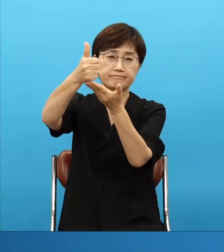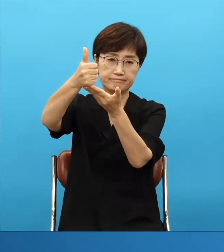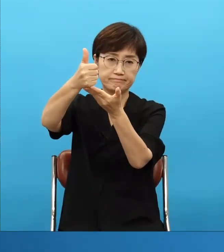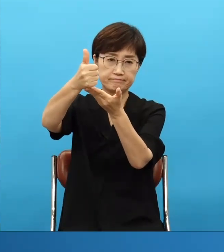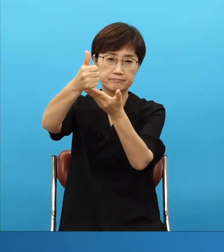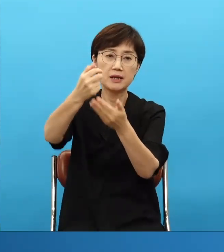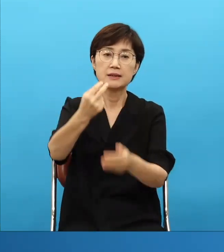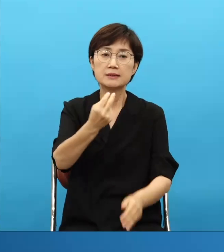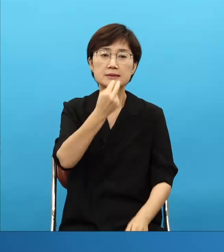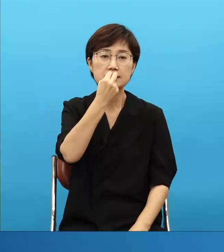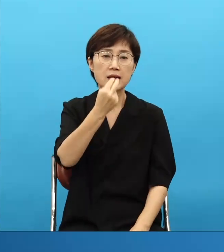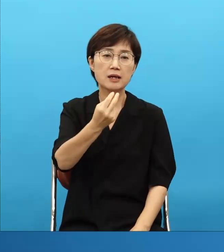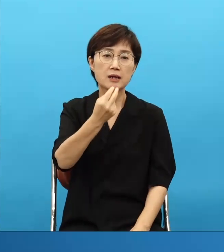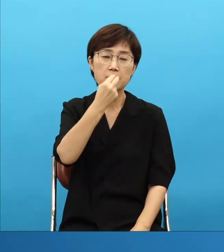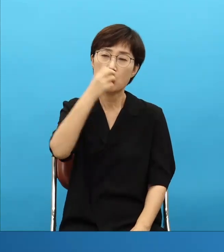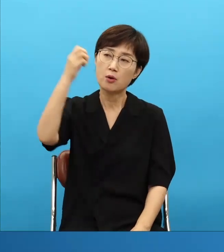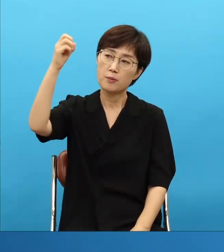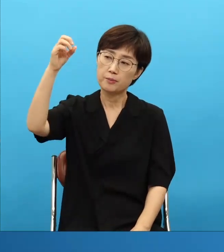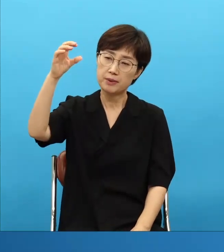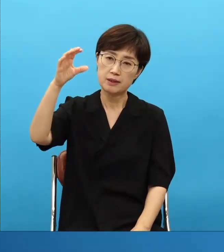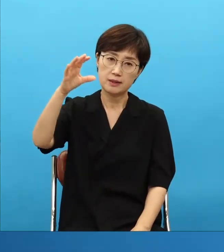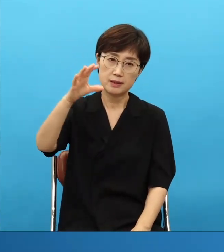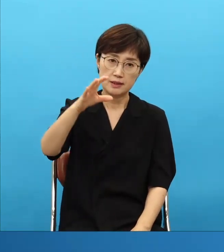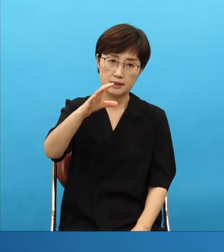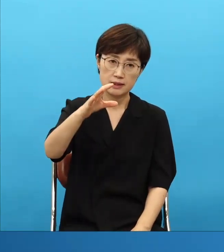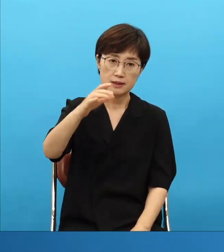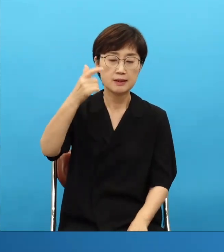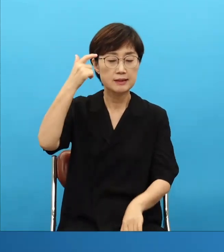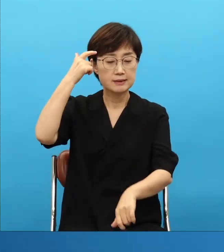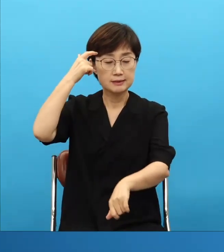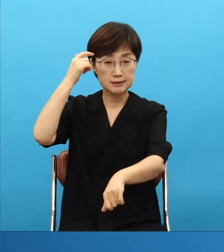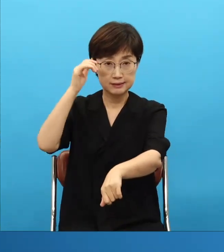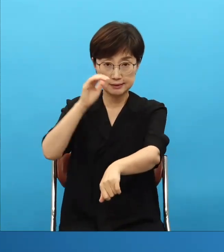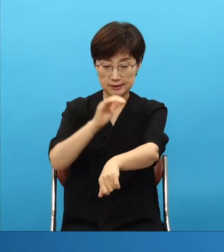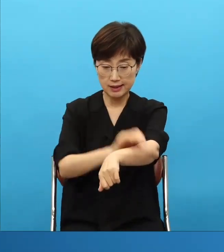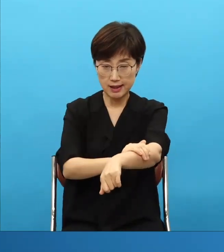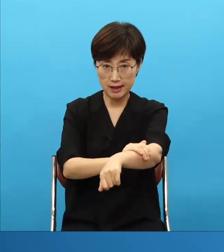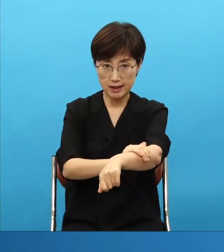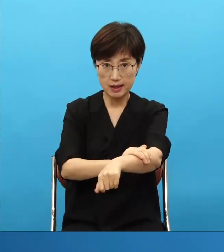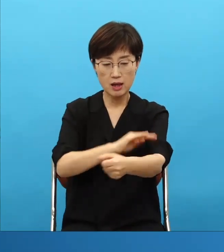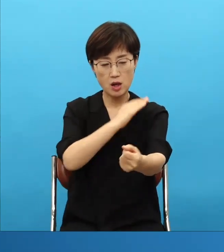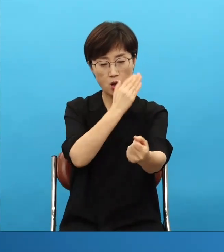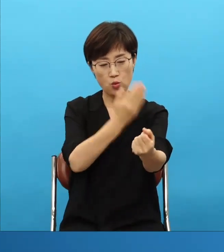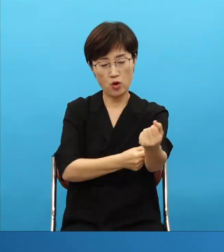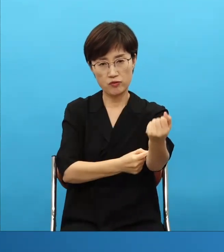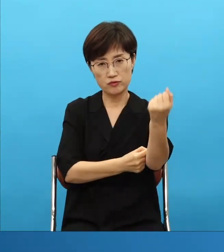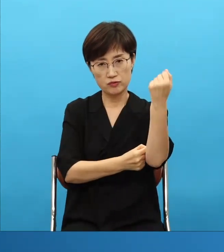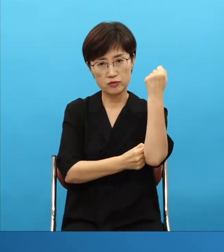지혜로 지혜로